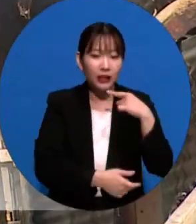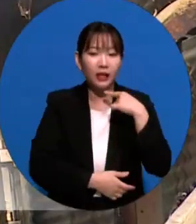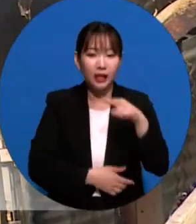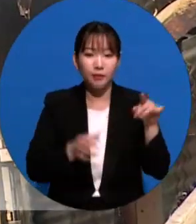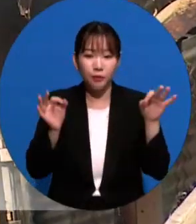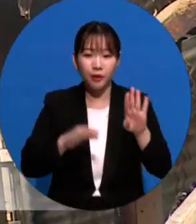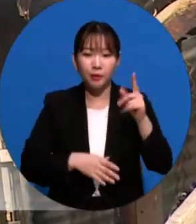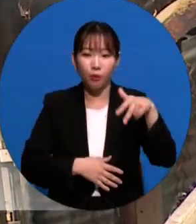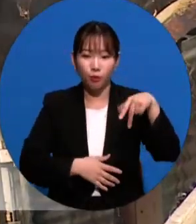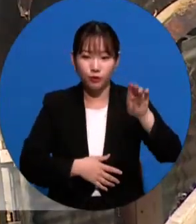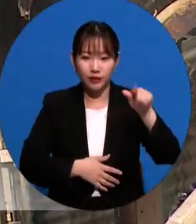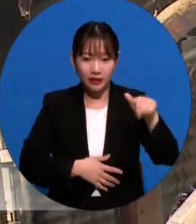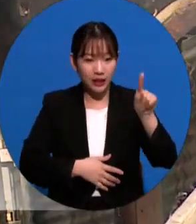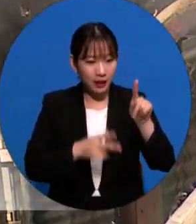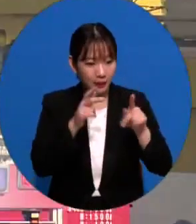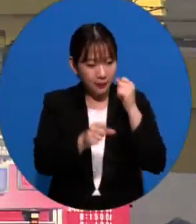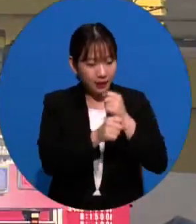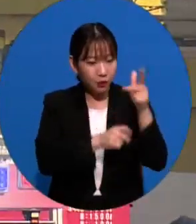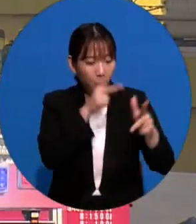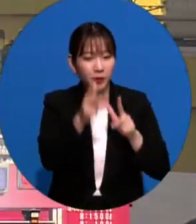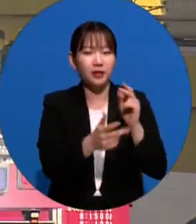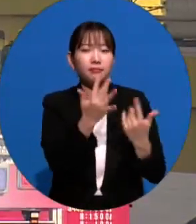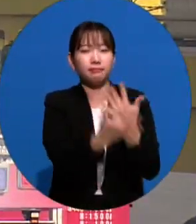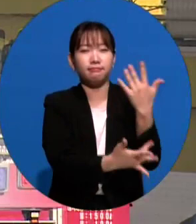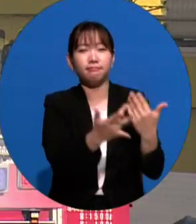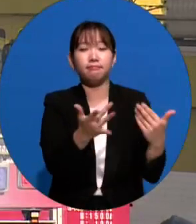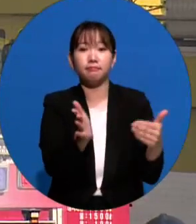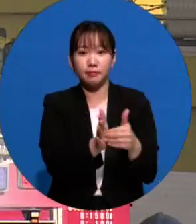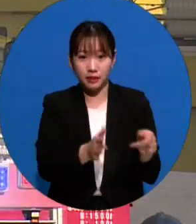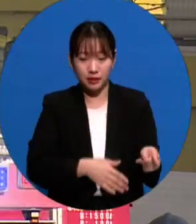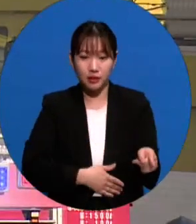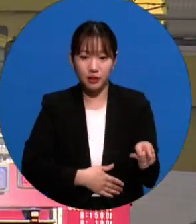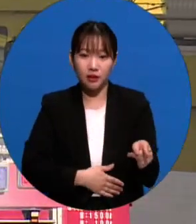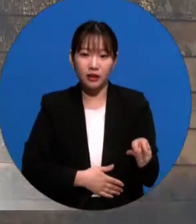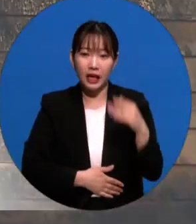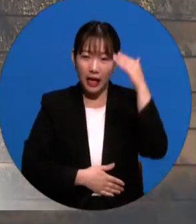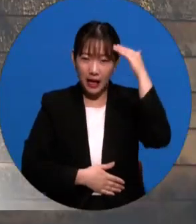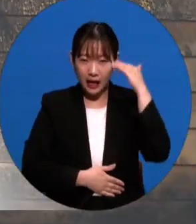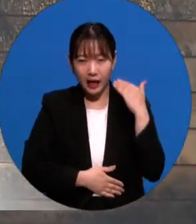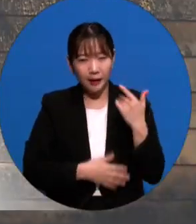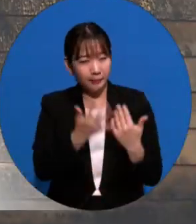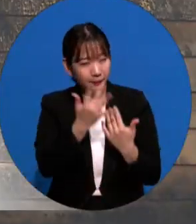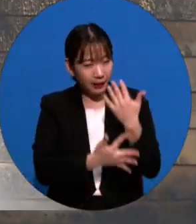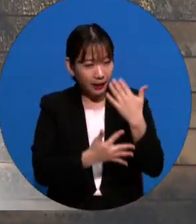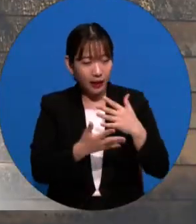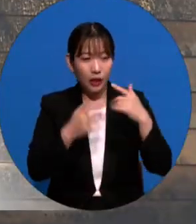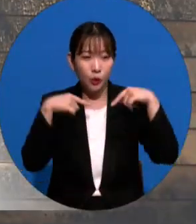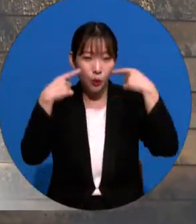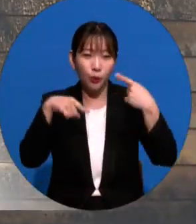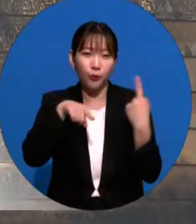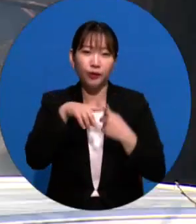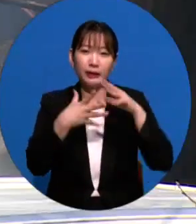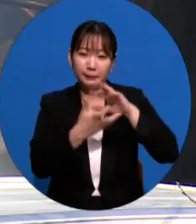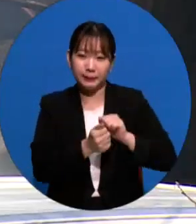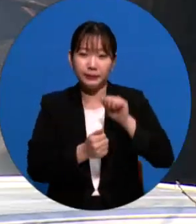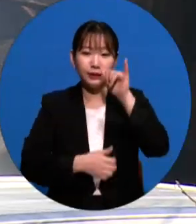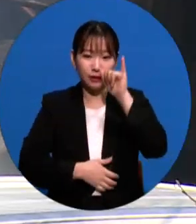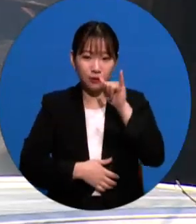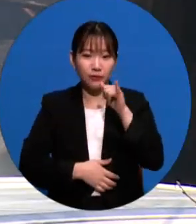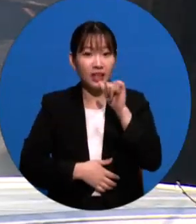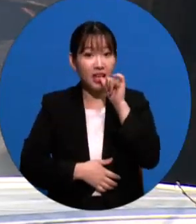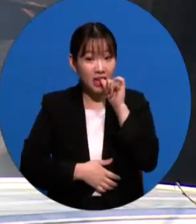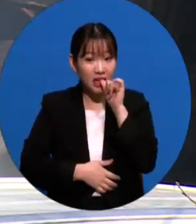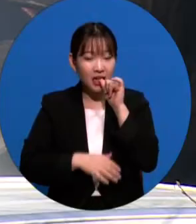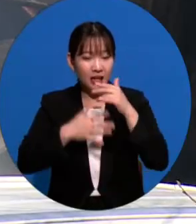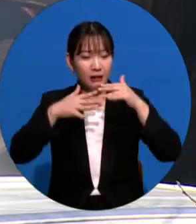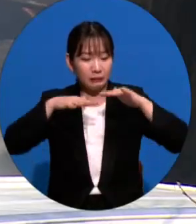제조 공장을 집어삼켰습니다. 거센 불길에 공장 외벽은 까맣게 탄 채 종잇장처럼 구겨졌고 철골도